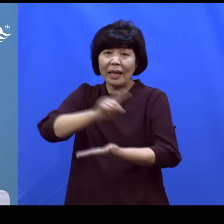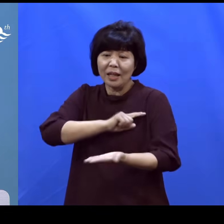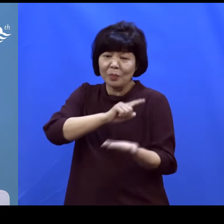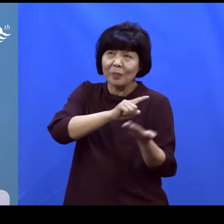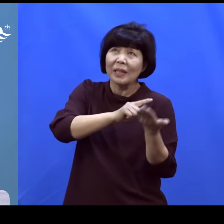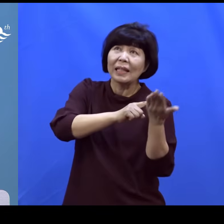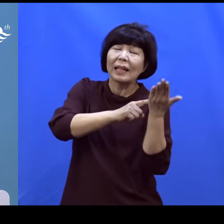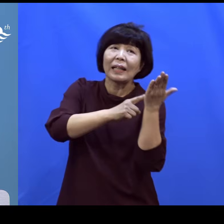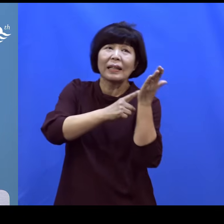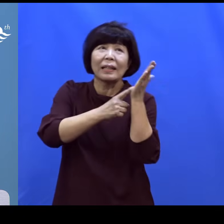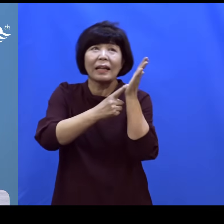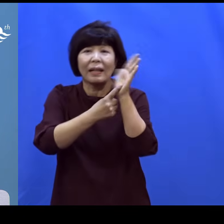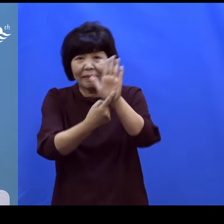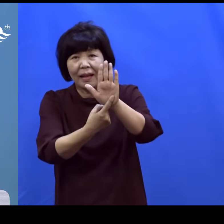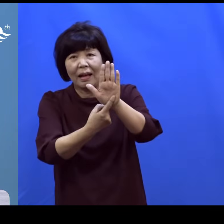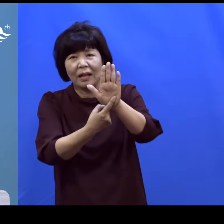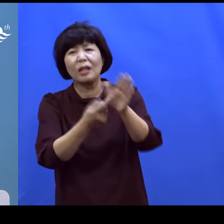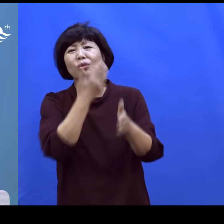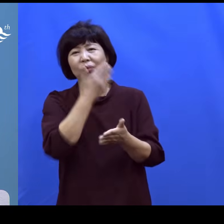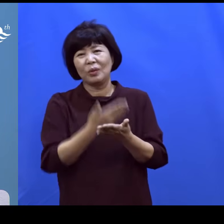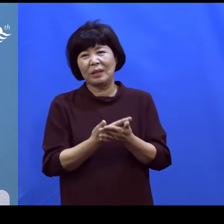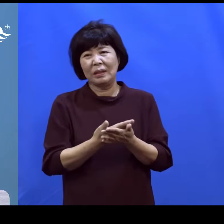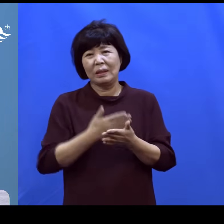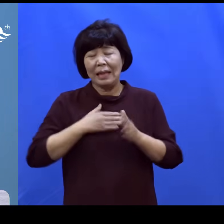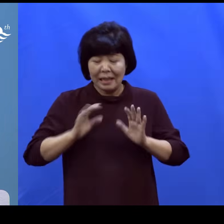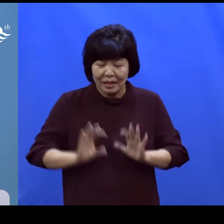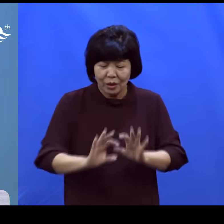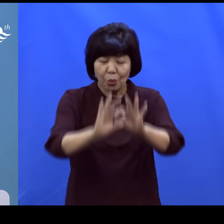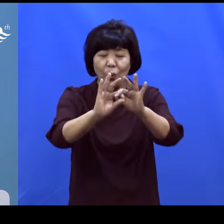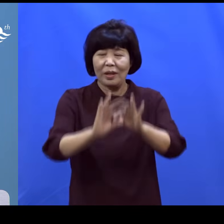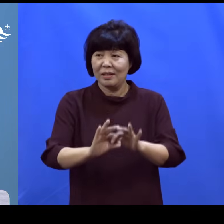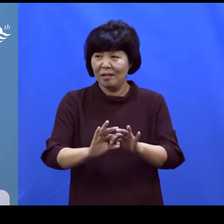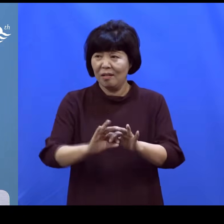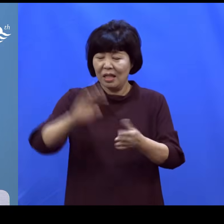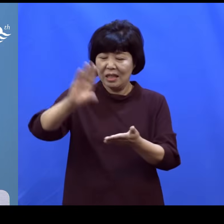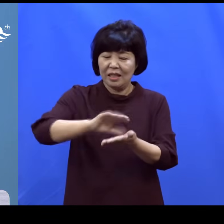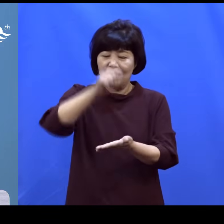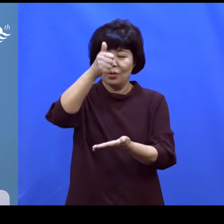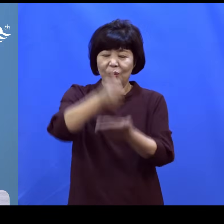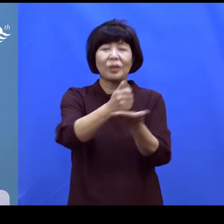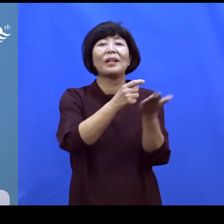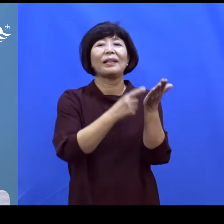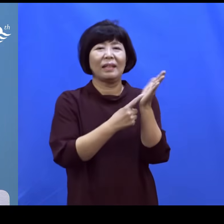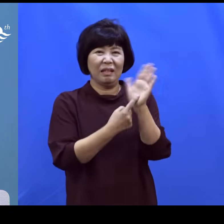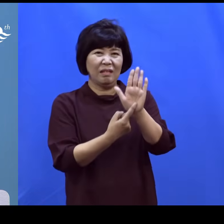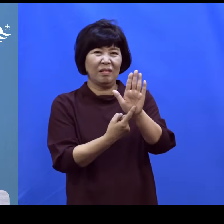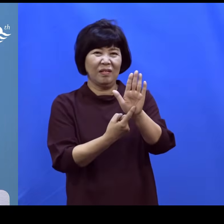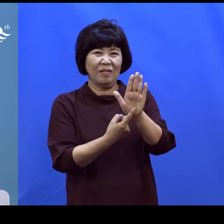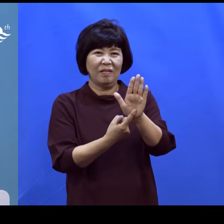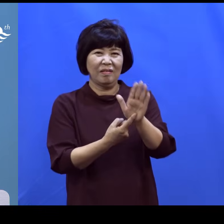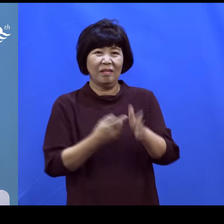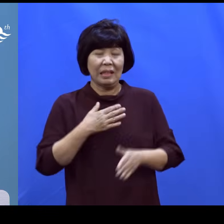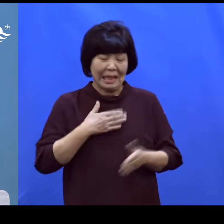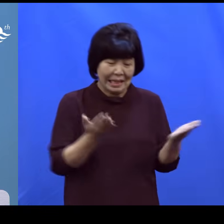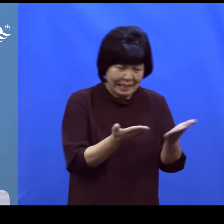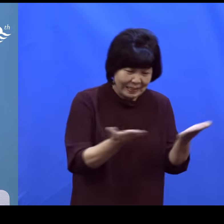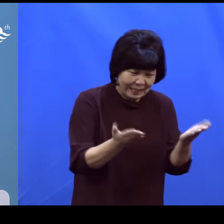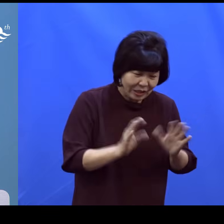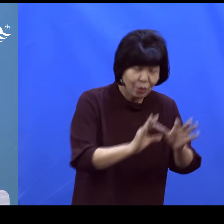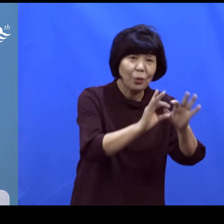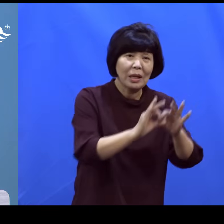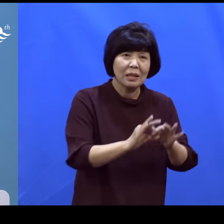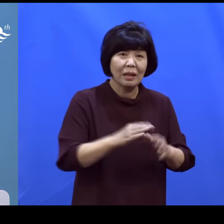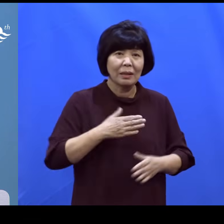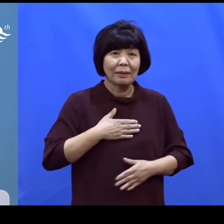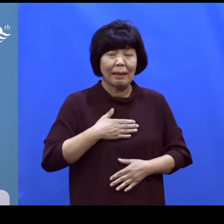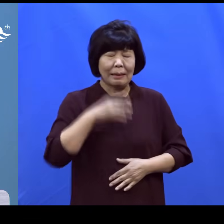드러나고 위대해졌느냐는 거예요. 나를 통해서 그리스도가 얼마나 드러났느냐는 거예요. 내가 하는 그 일을 통하여 내가 얼마나